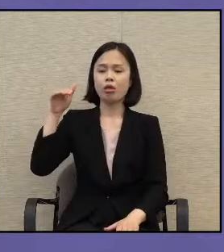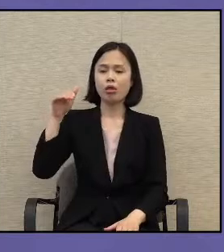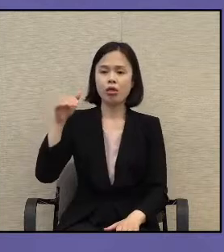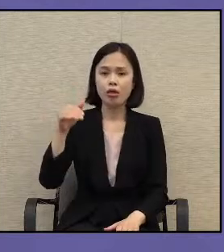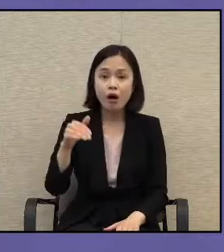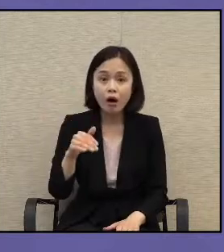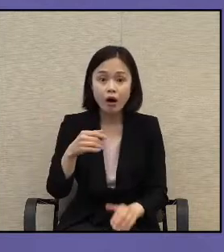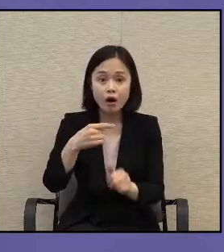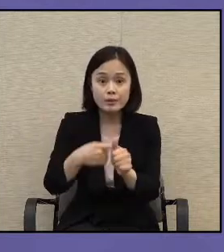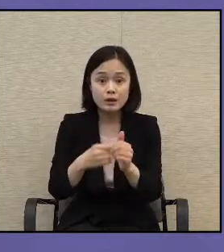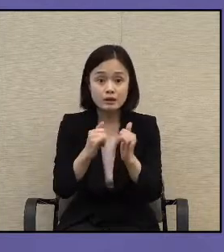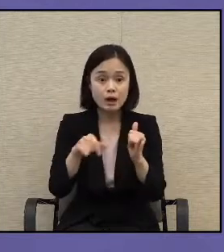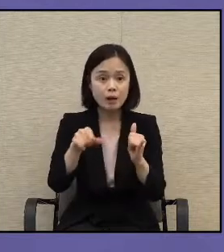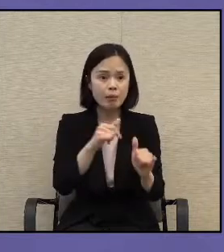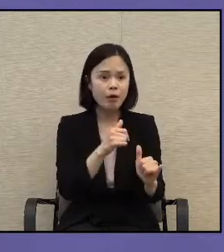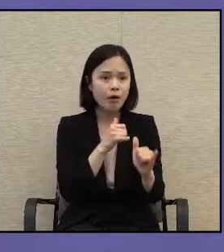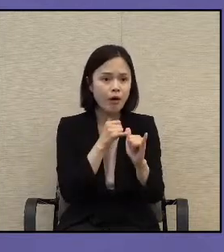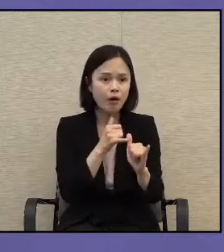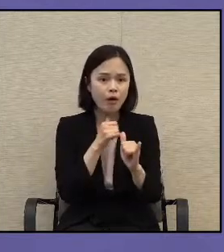이렇게 이제